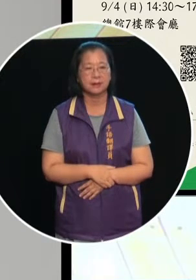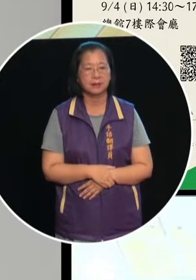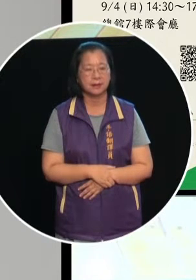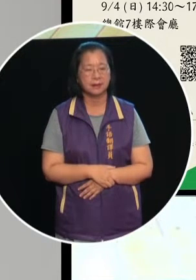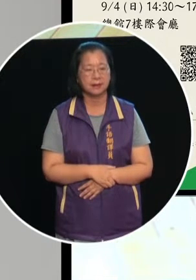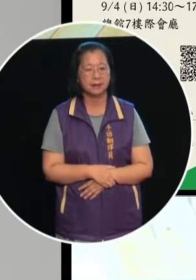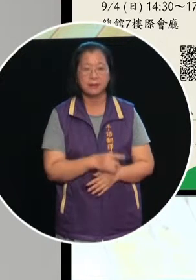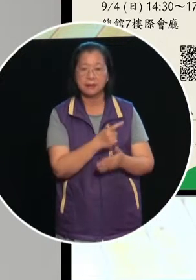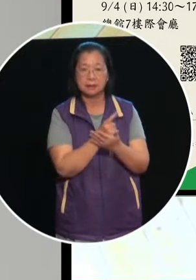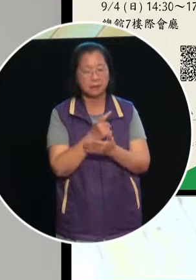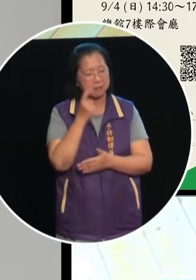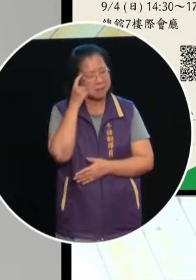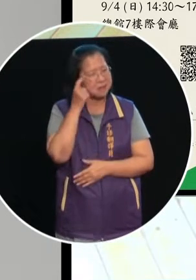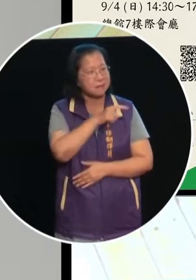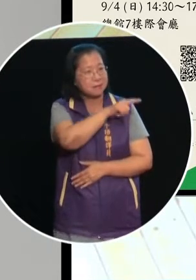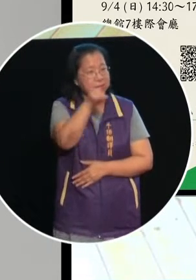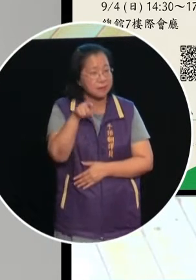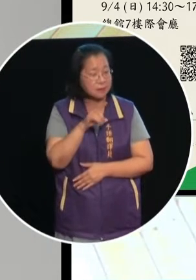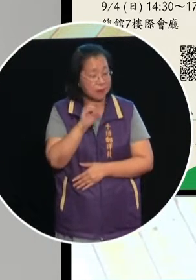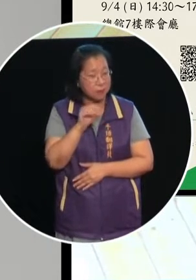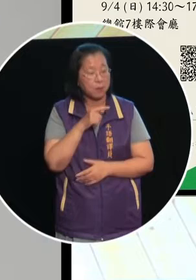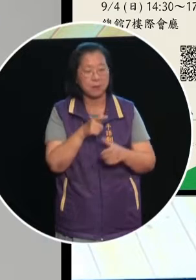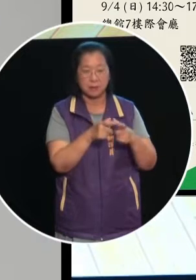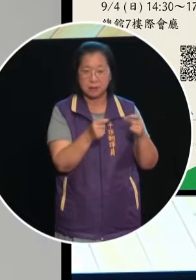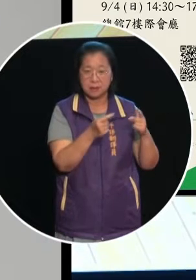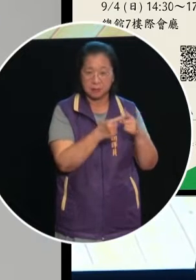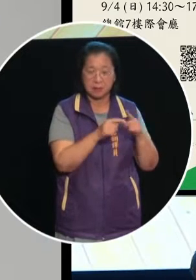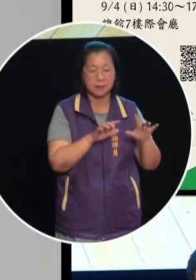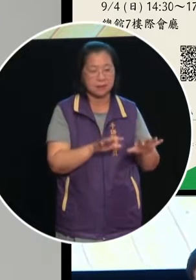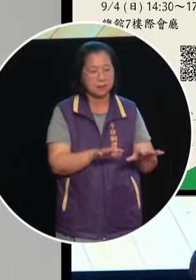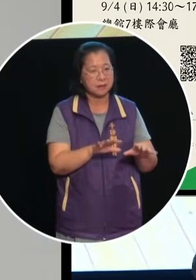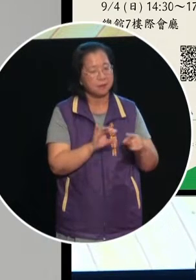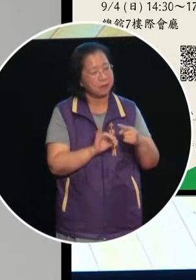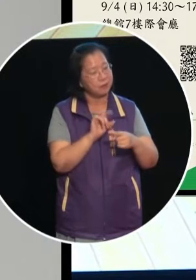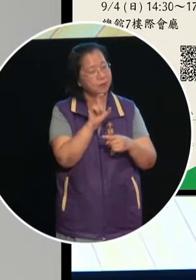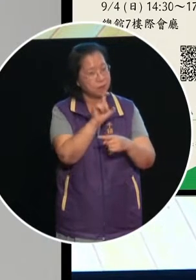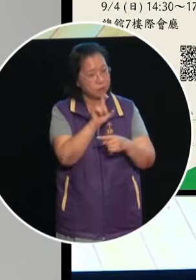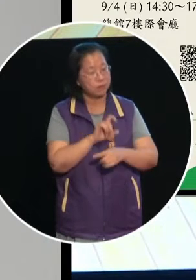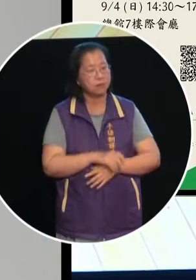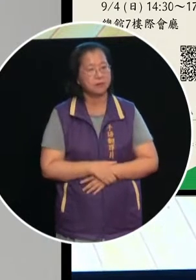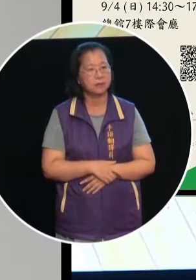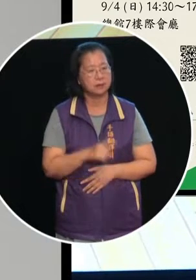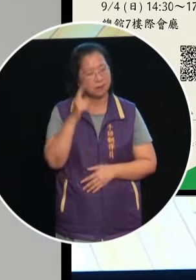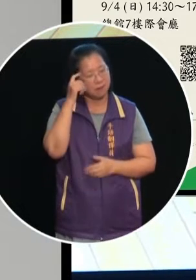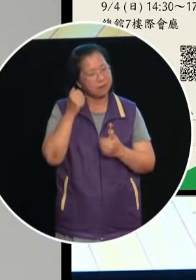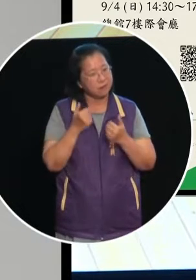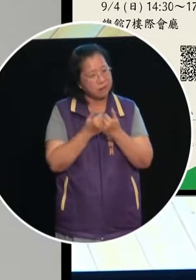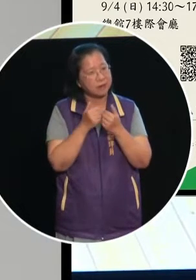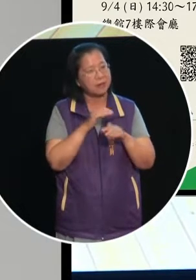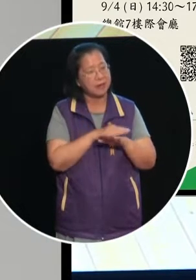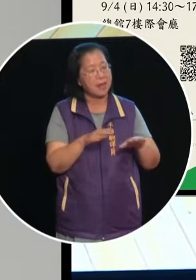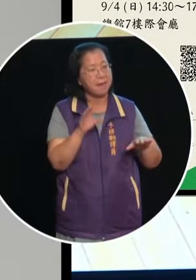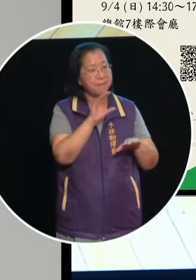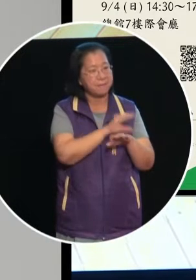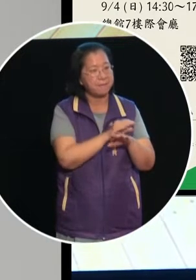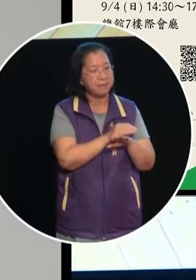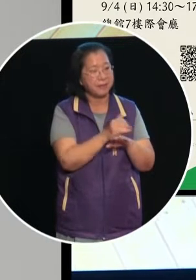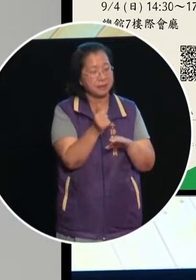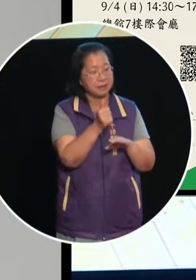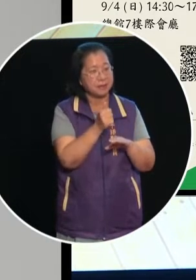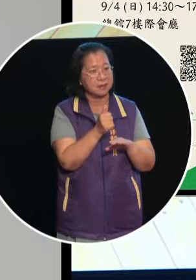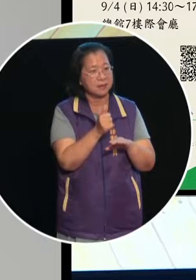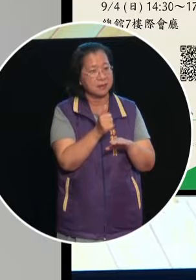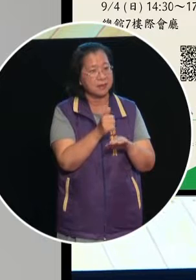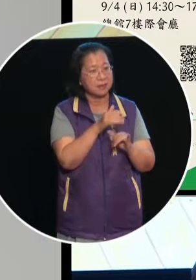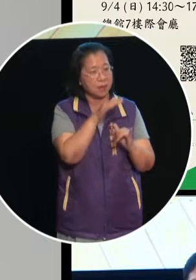各位有没有想象到日本人目前60%反对安倍先生的国葬？这